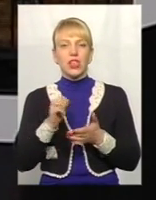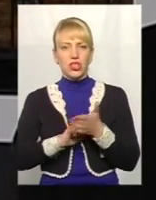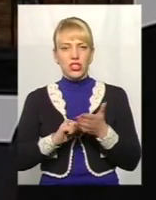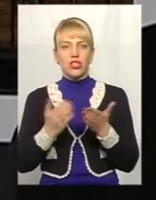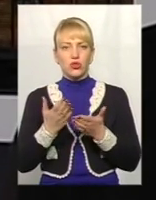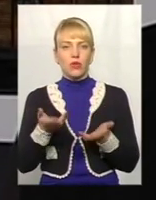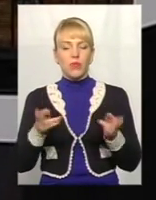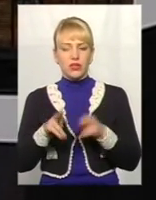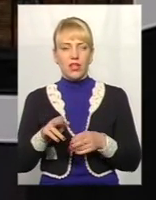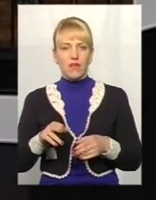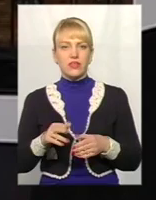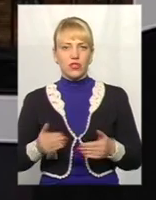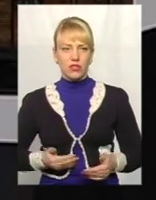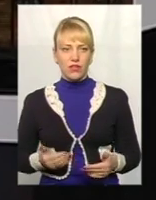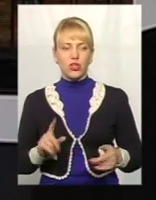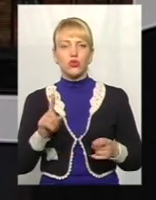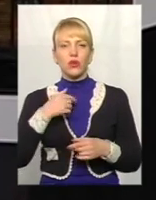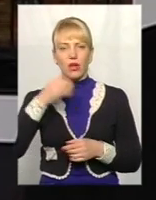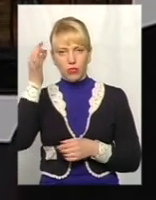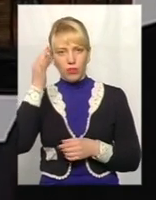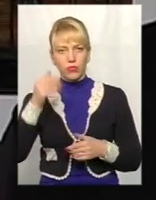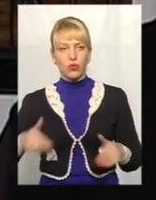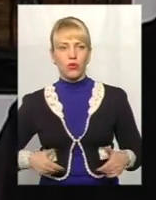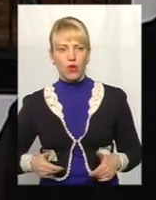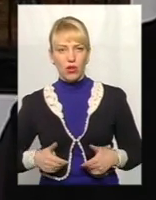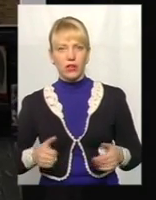що я пам'ятаю? Голод, холод.